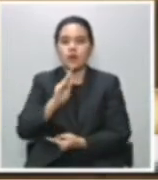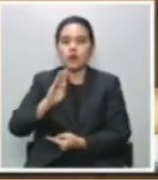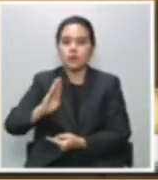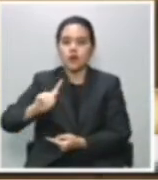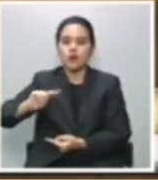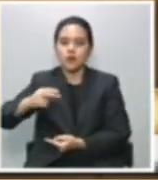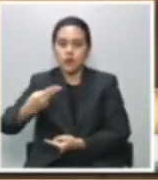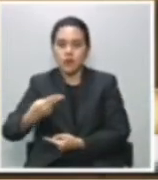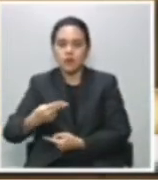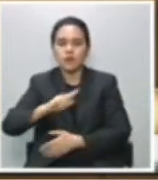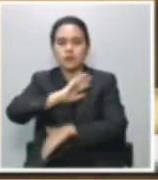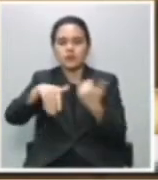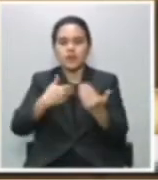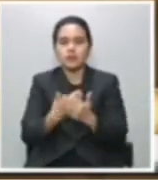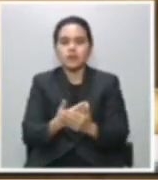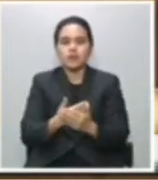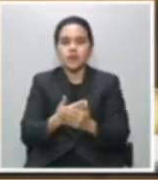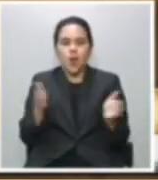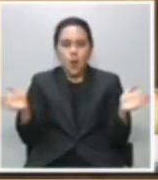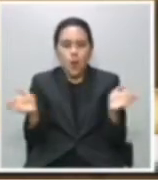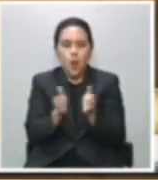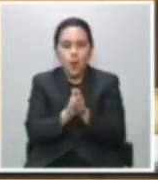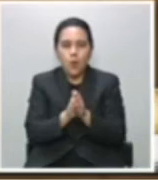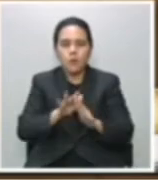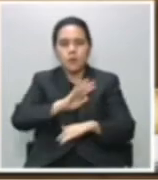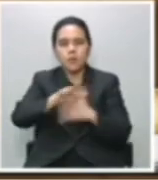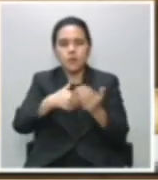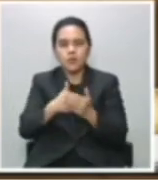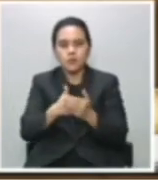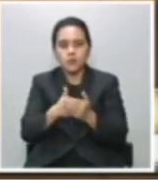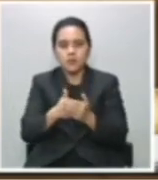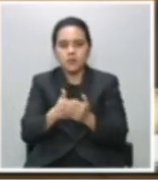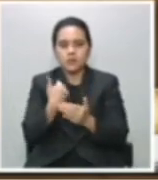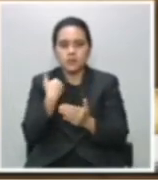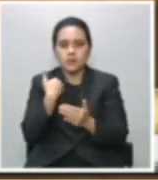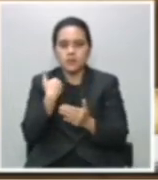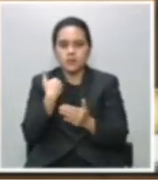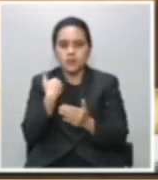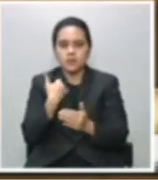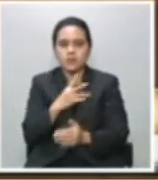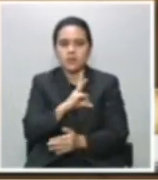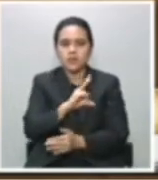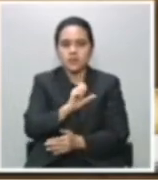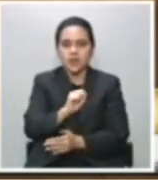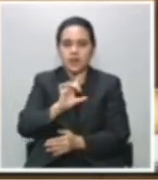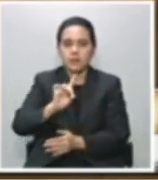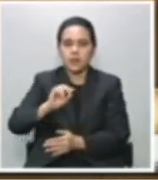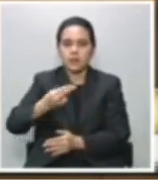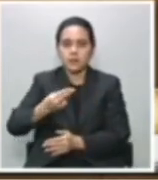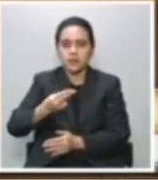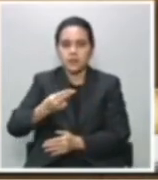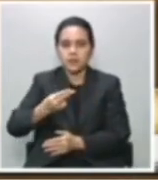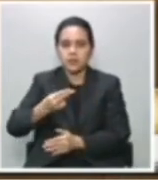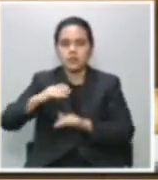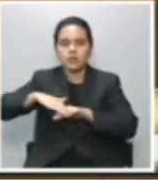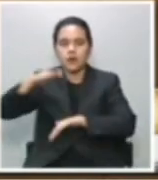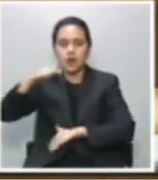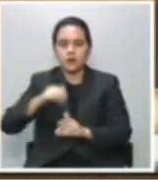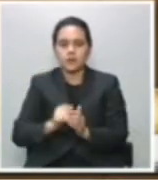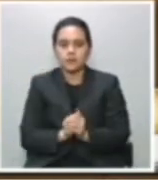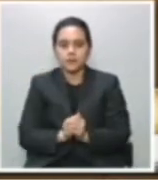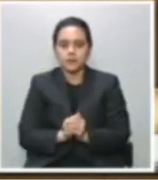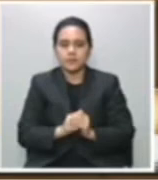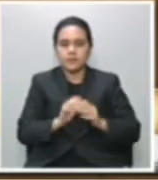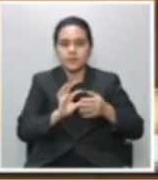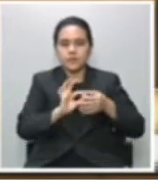ำนวนทั้งสิ้นอีก 700,000 รวมทั้งสิ้นแล้วนะครับทั้ง2ส่วนเนี่ย 780,000 สายทางเศษเป็นระยะทา